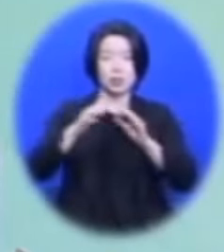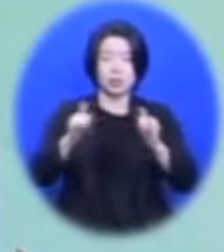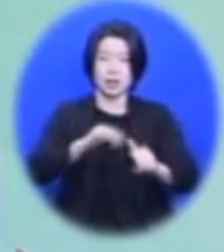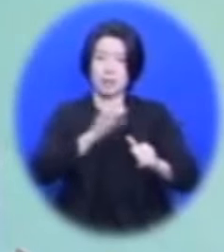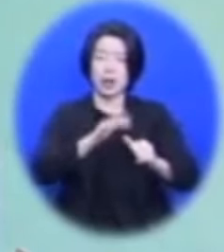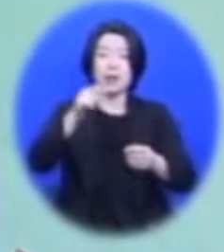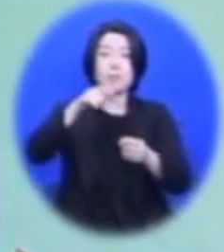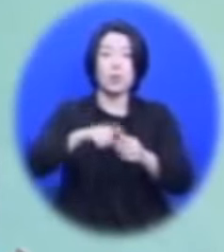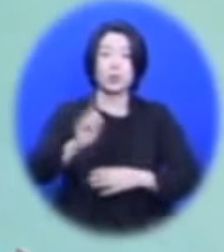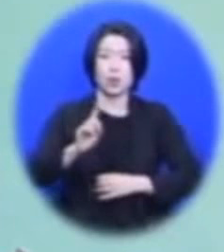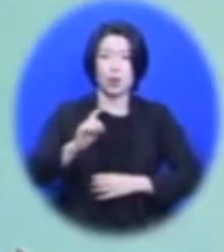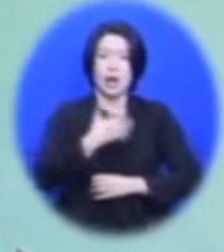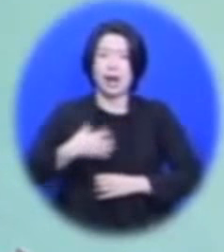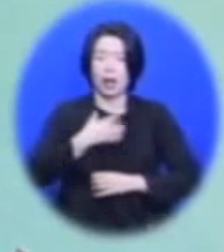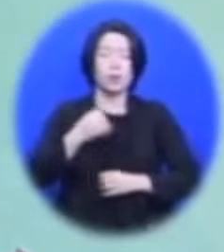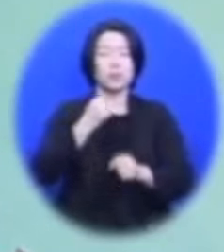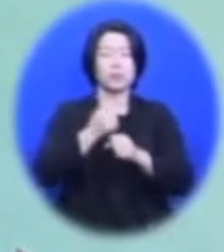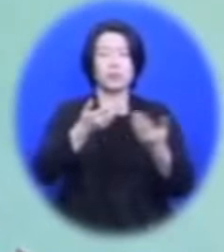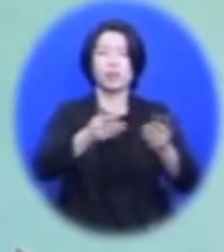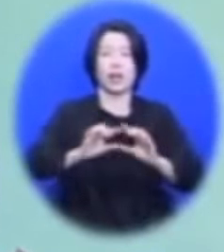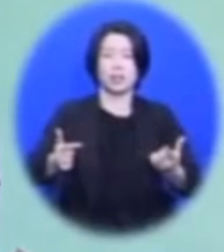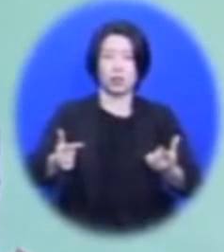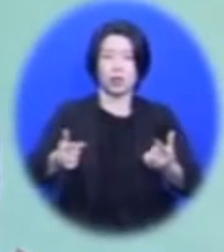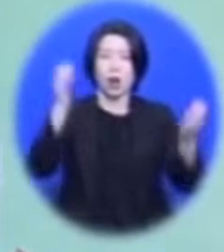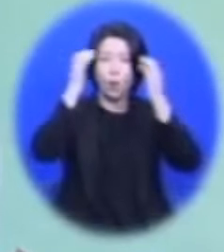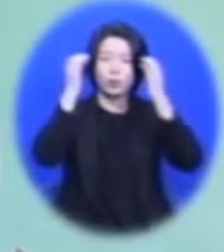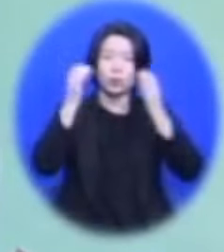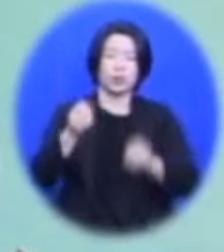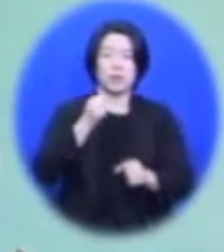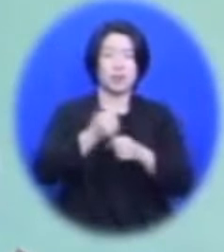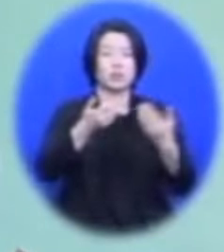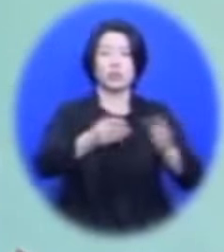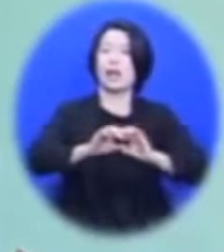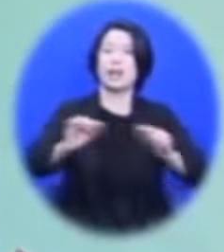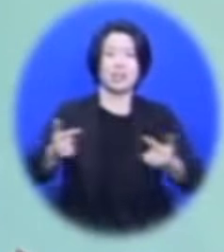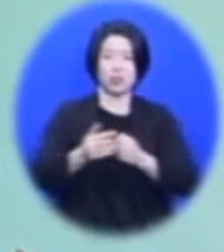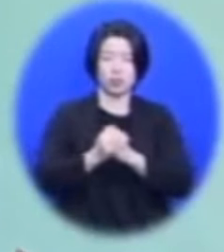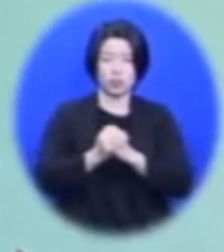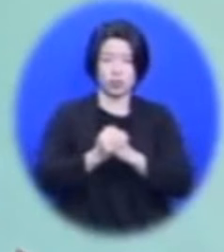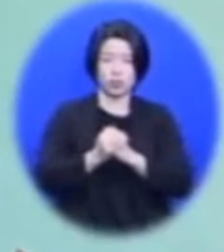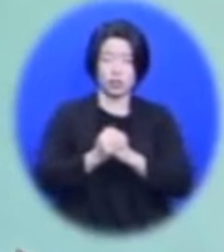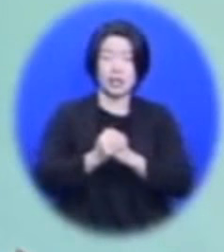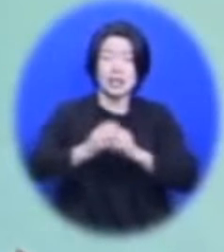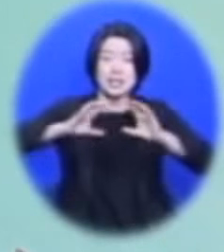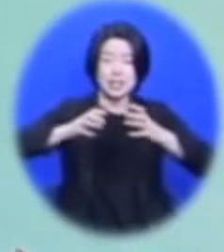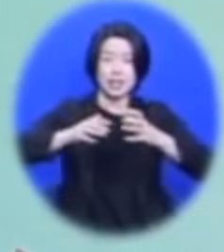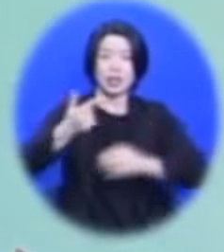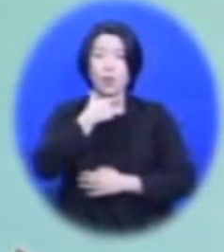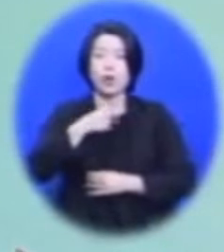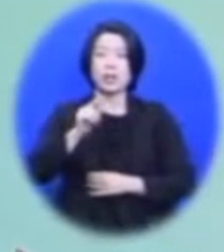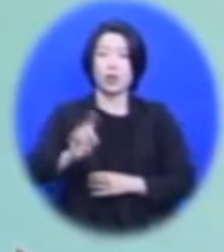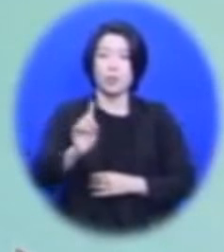목적은 괴롭히는 게 아니었습니다. 그냥 고통스럽게만 하자고 한 게 아니었어요. 세상이 요구하는